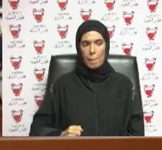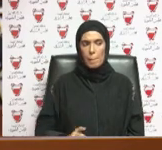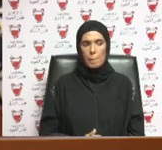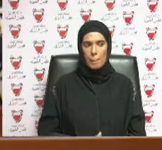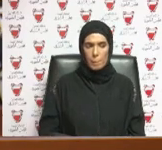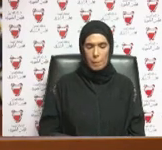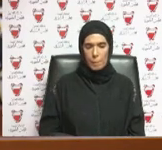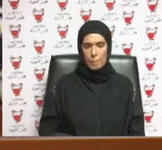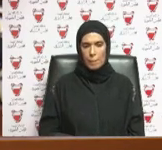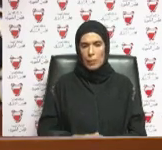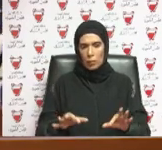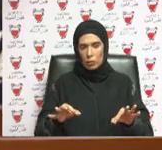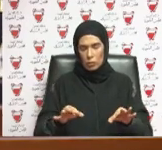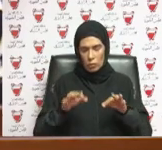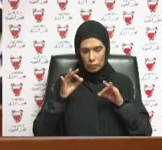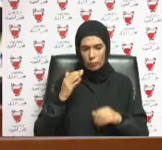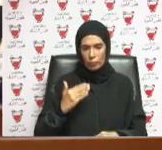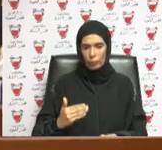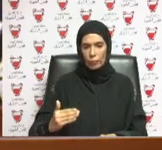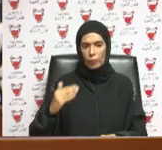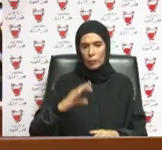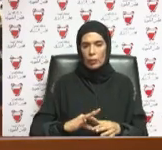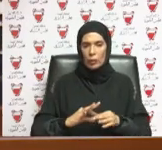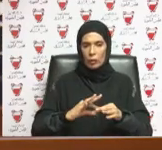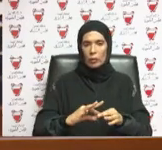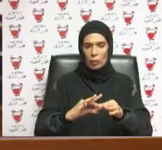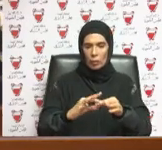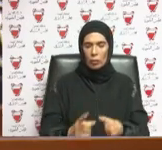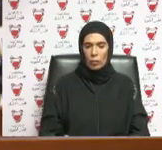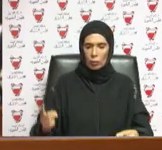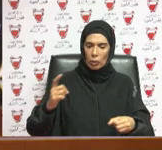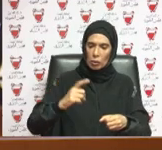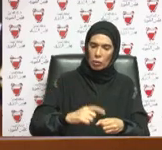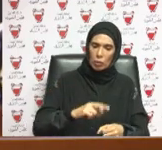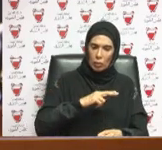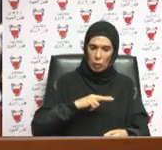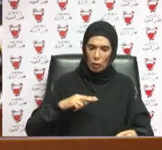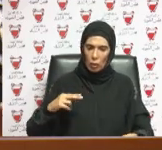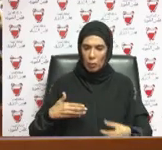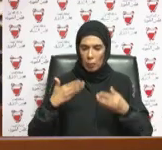مع حرصه الدائم على تواصل وتعاون السلطات لخدمة الوطن والمواطن.